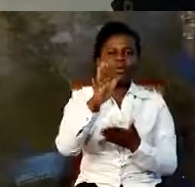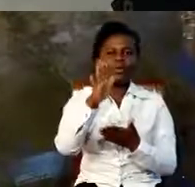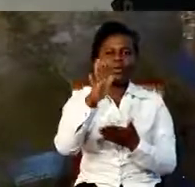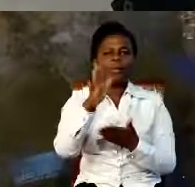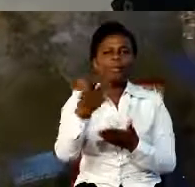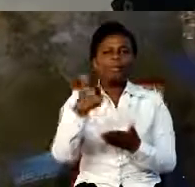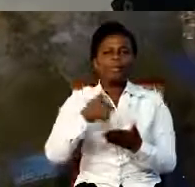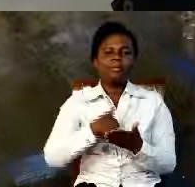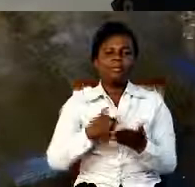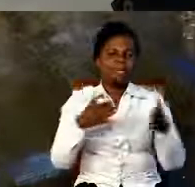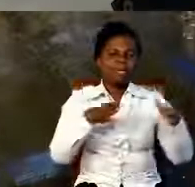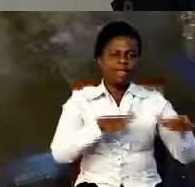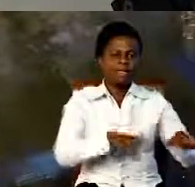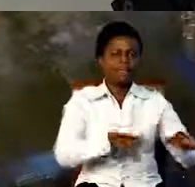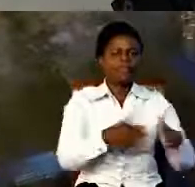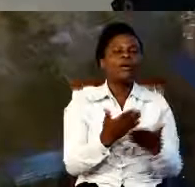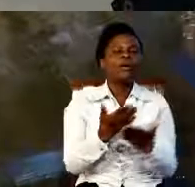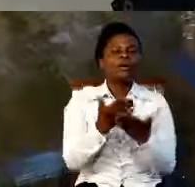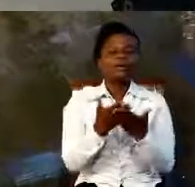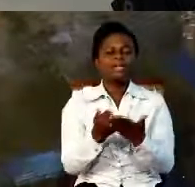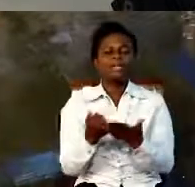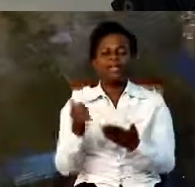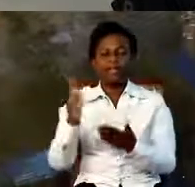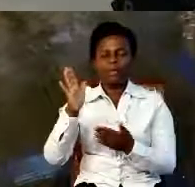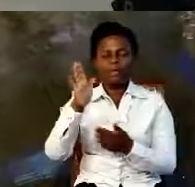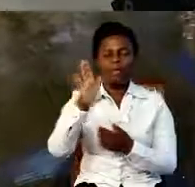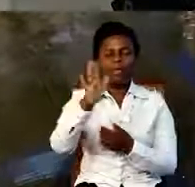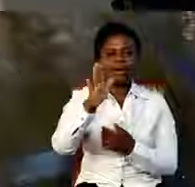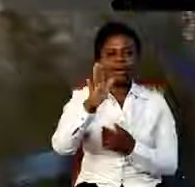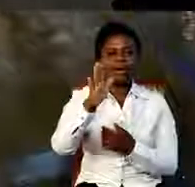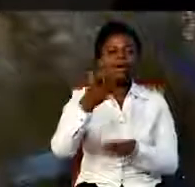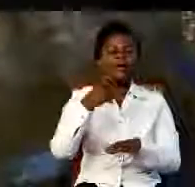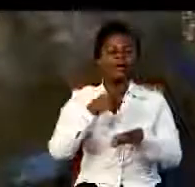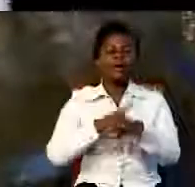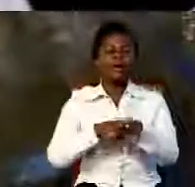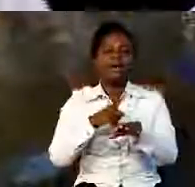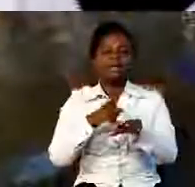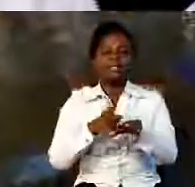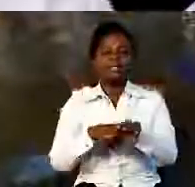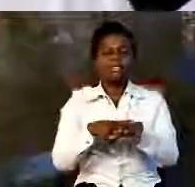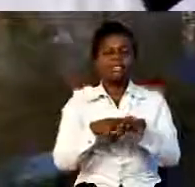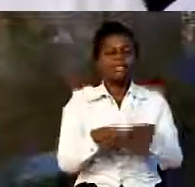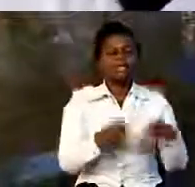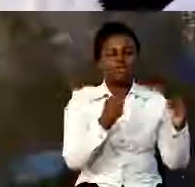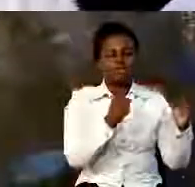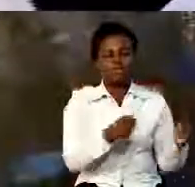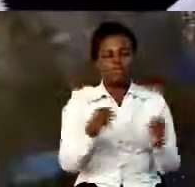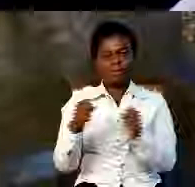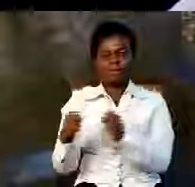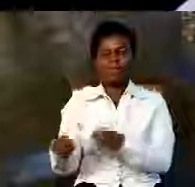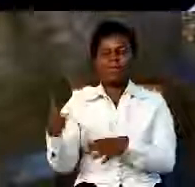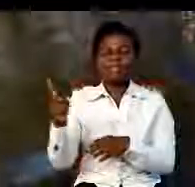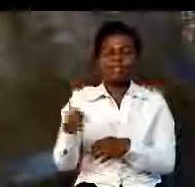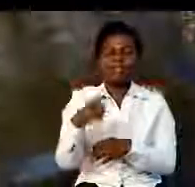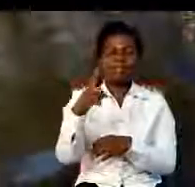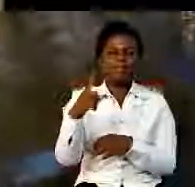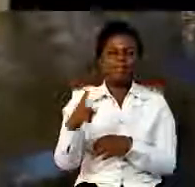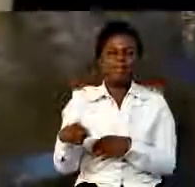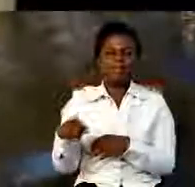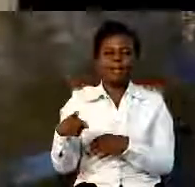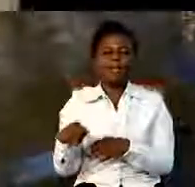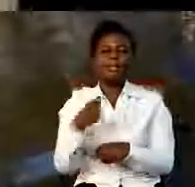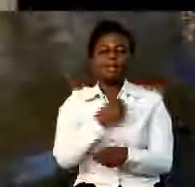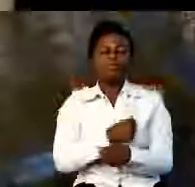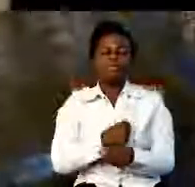mimi nilikufa kwa ajili yako, wakati tunapo tena